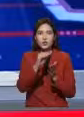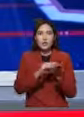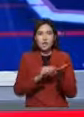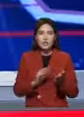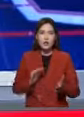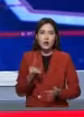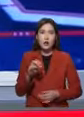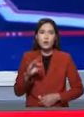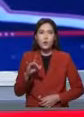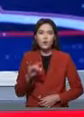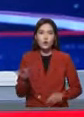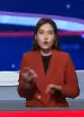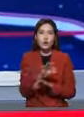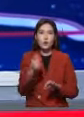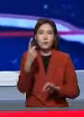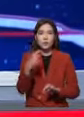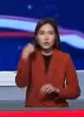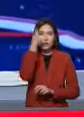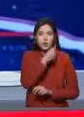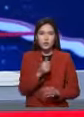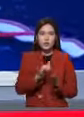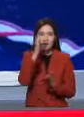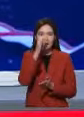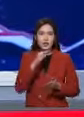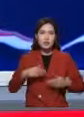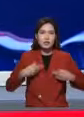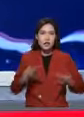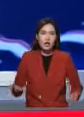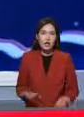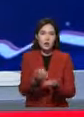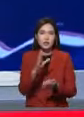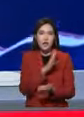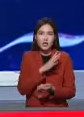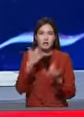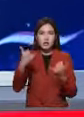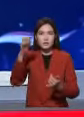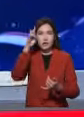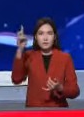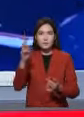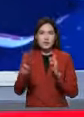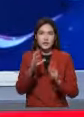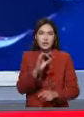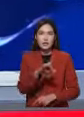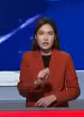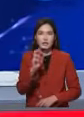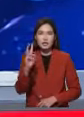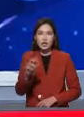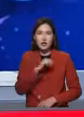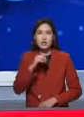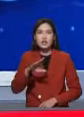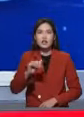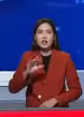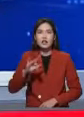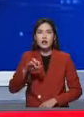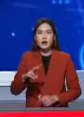композитор күйшінің 100 жылдығын енгізу туралы Қазақстанның ұсынысы қолдау тапты. Бұл туралы бүгін мемлекеттік кеңесші Ерлан Қарин өзінің Телеграм